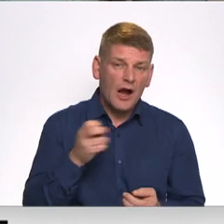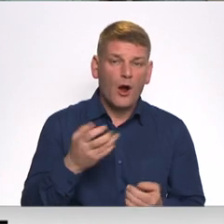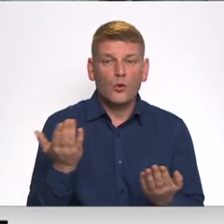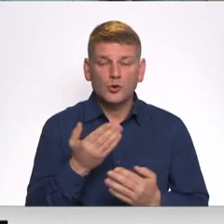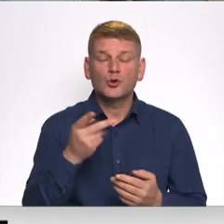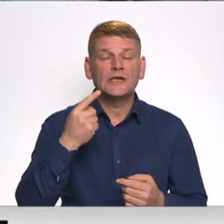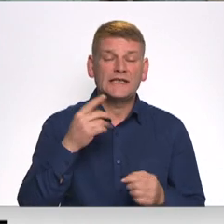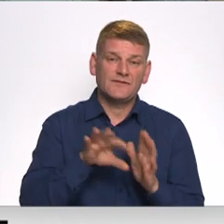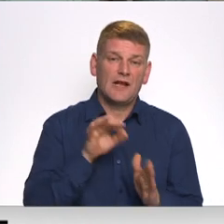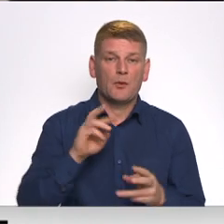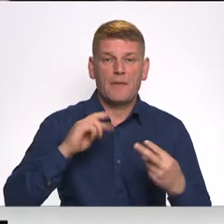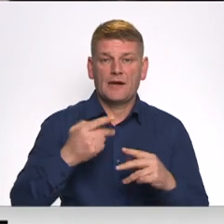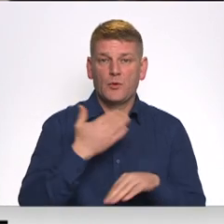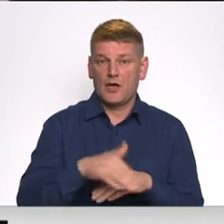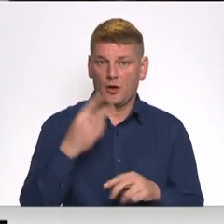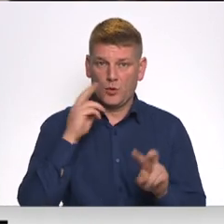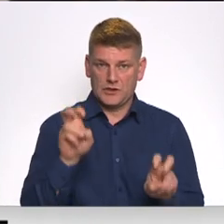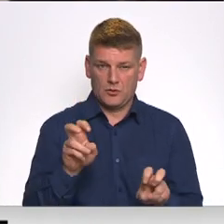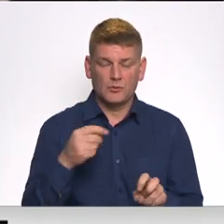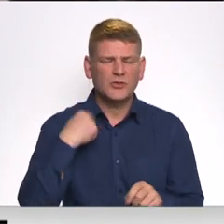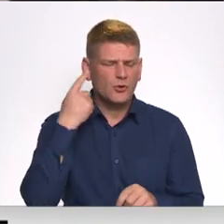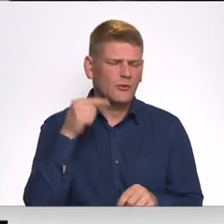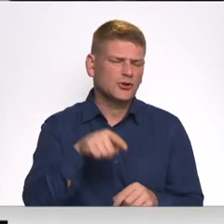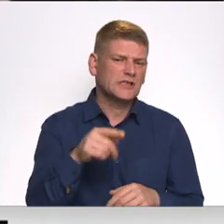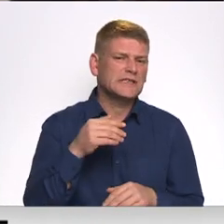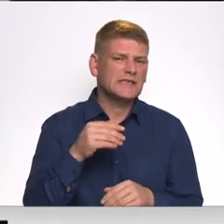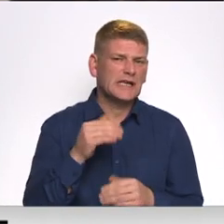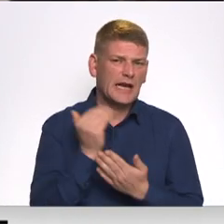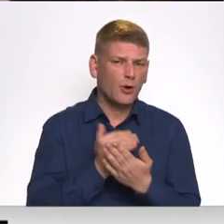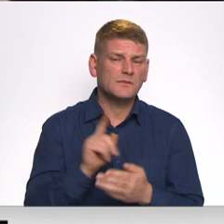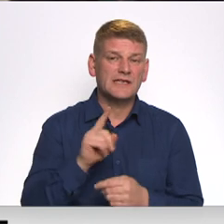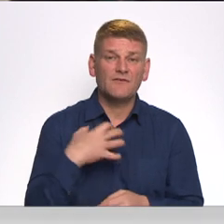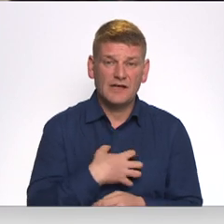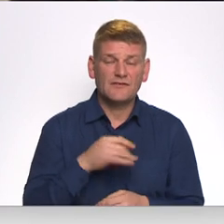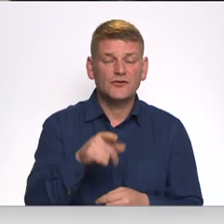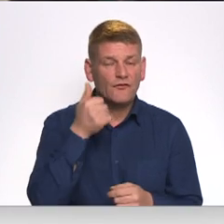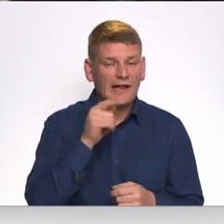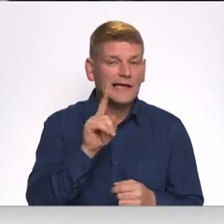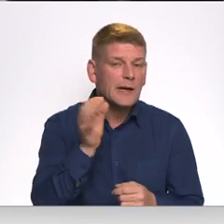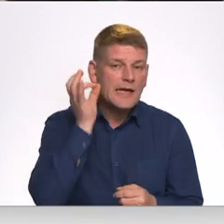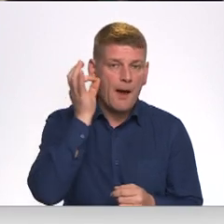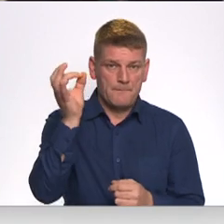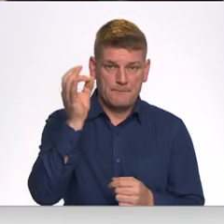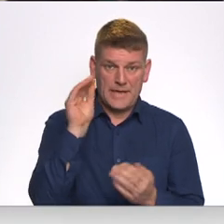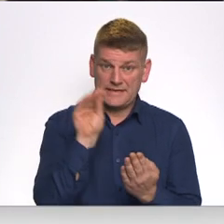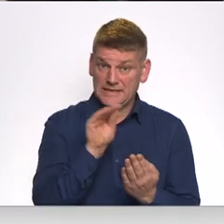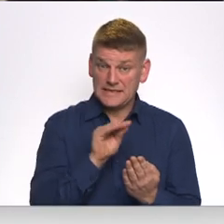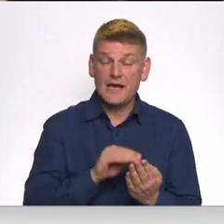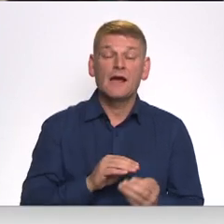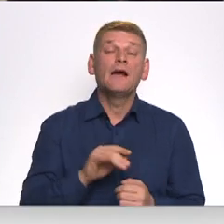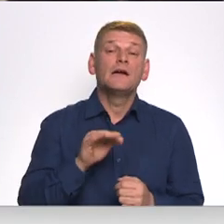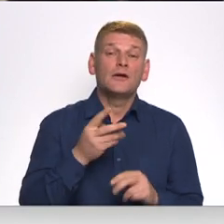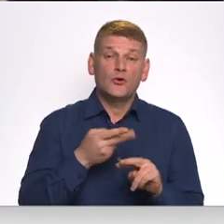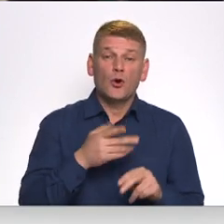maināmo ielu nosaukumus. Es domāju, ka šis likums ir vajadzīgs, bet viņš ir vēl precizējams, tāpēc, ka